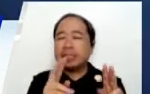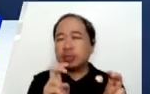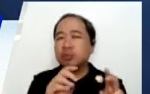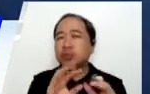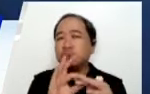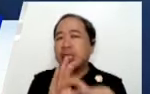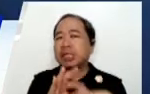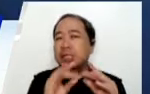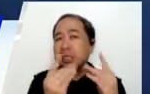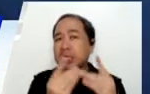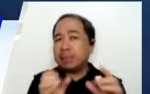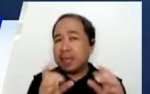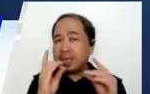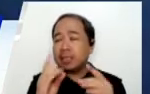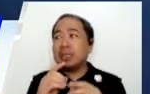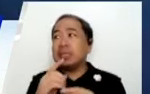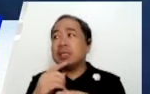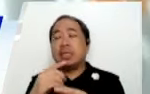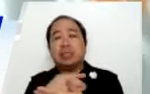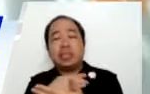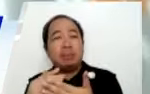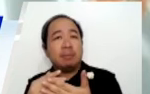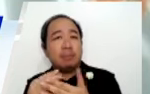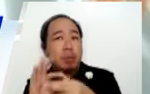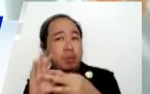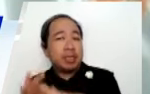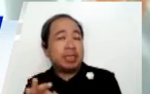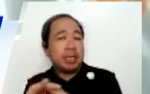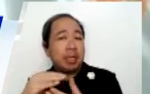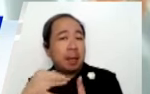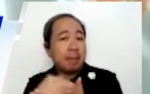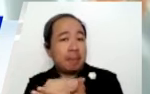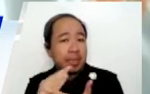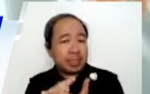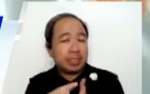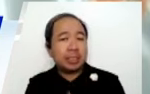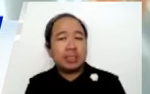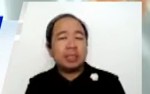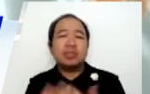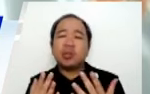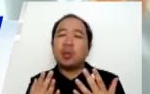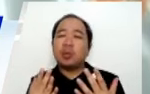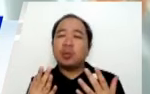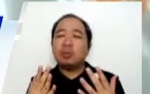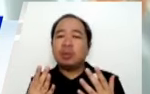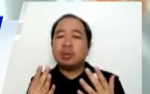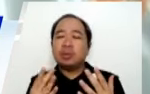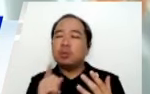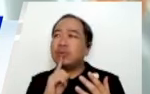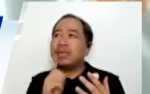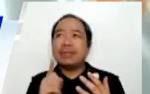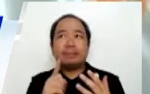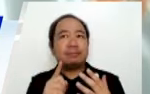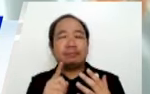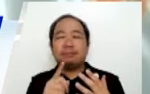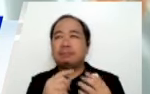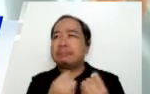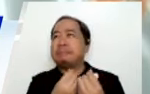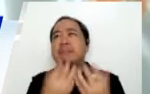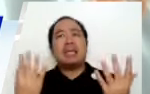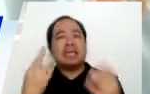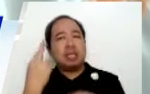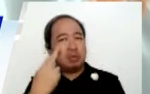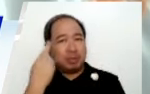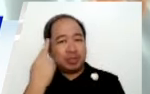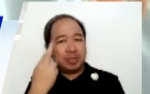merong budget, at merong sa bayan din. So, medyo mahaba yung